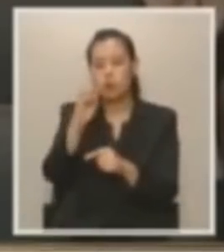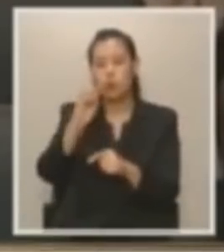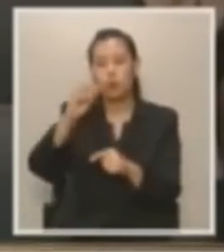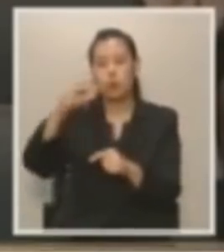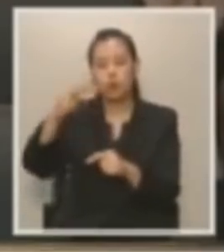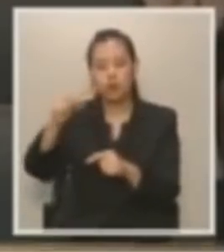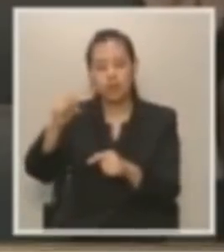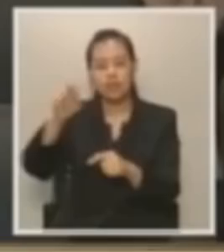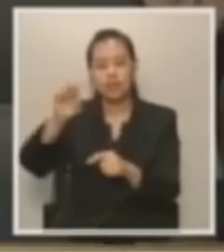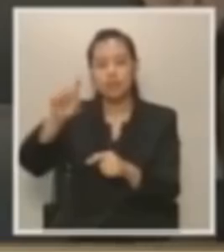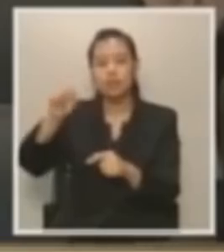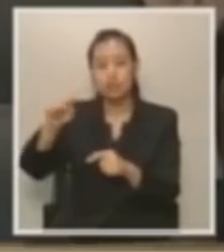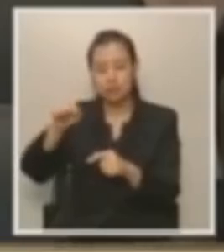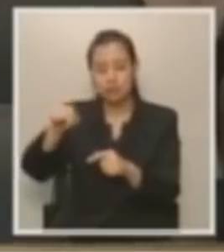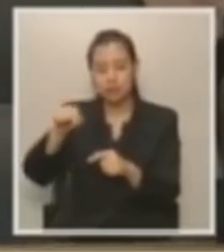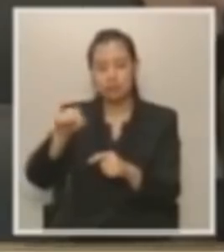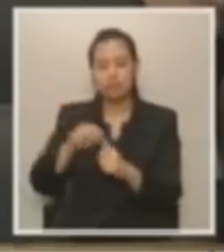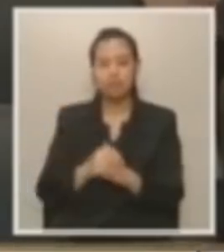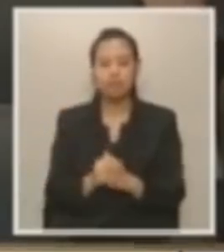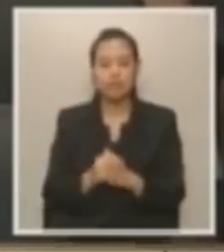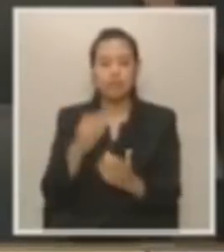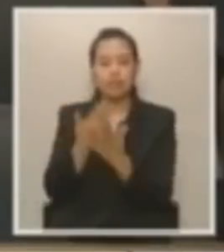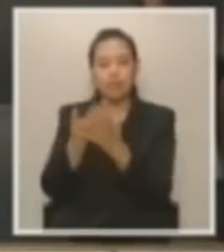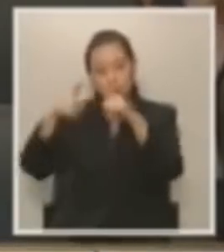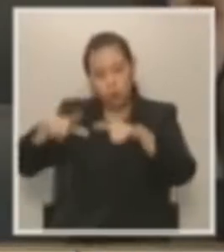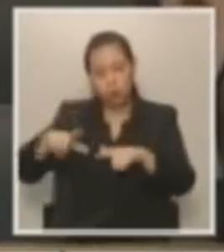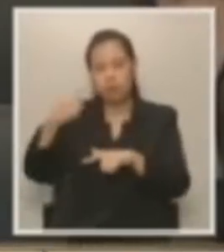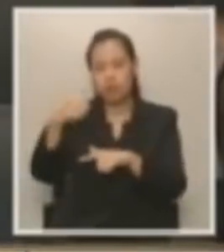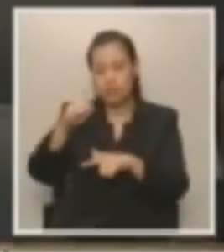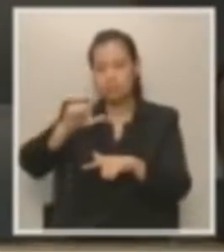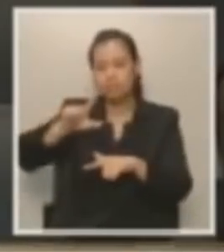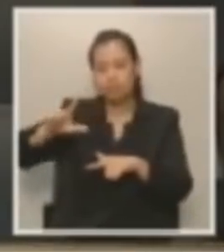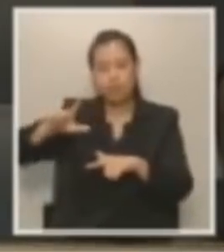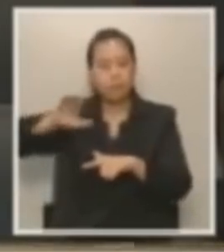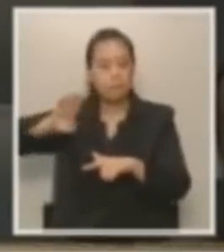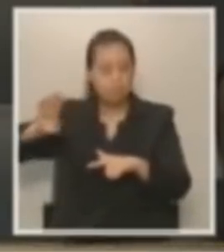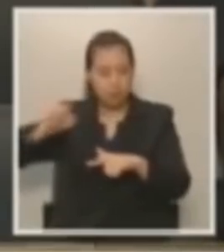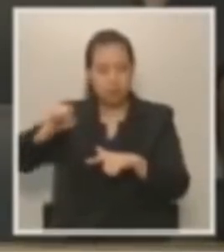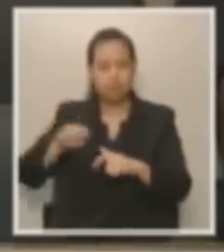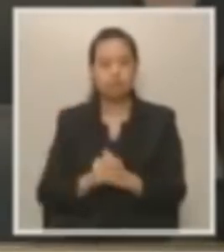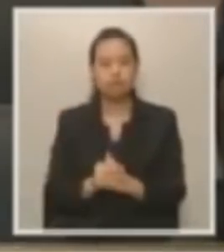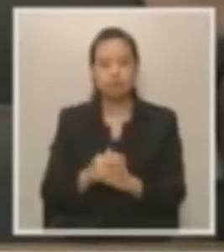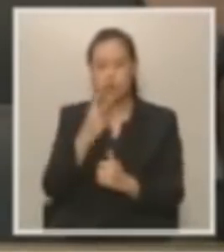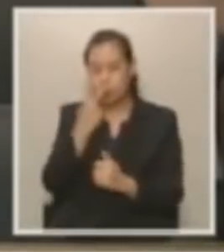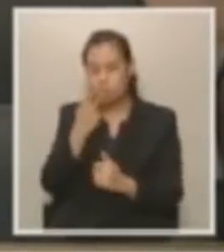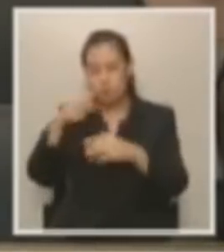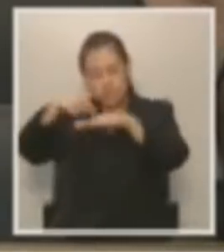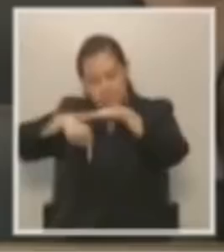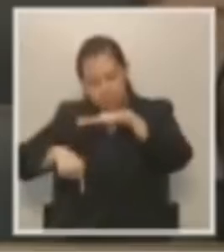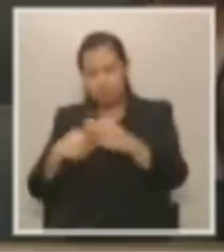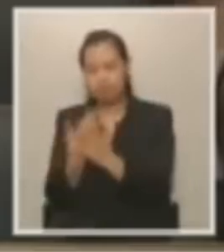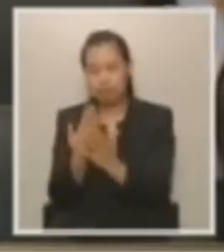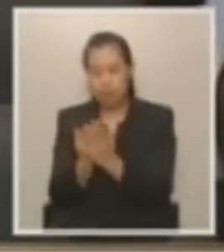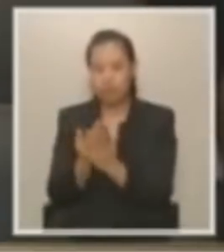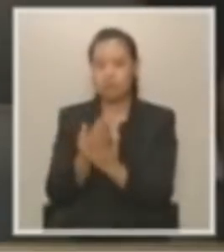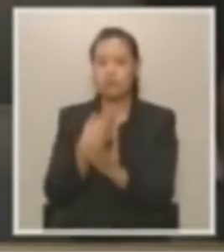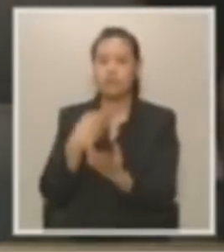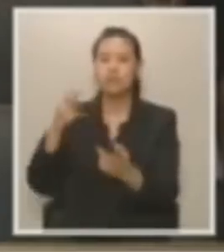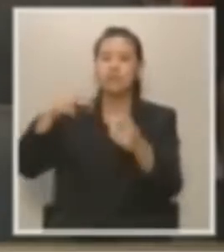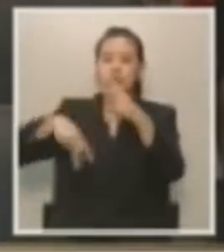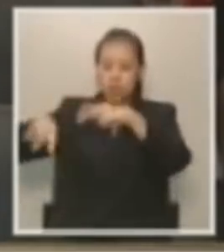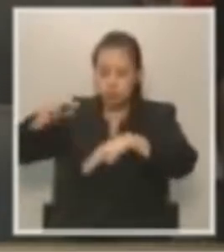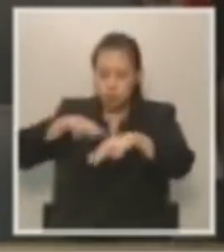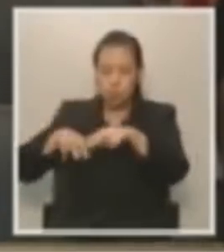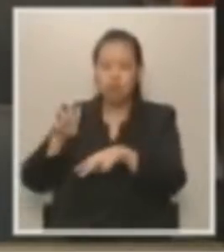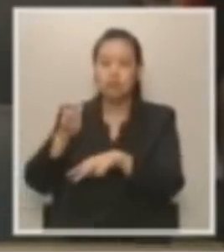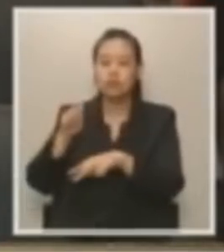ไป10ล้านบาทพอเข้าไปดูในรายละเอียดเงินส่วนนั้นคือเงินค่าตรวจข้อสอบอัตนัยวิ